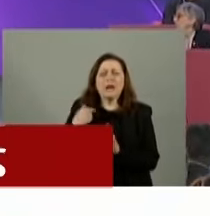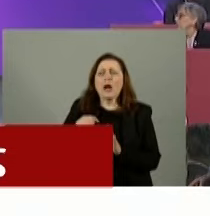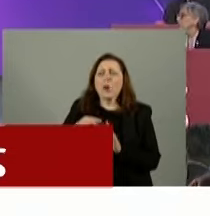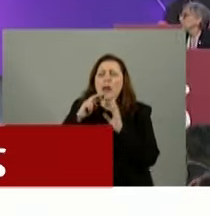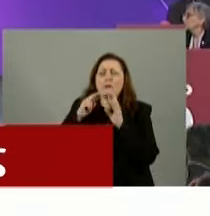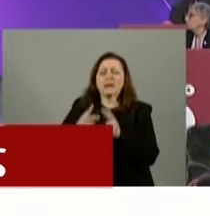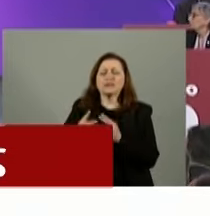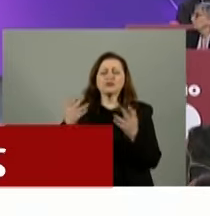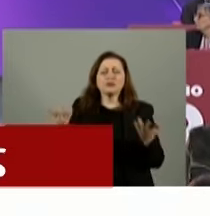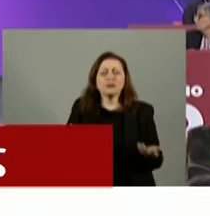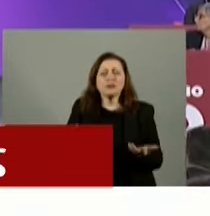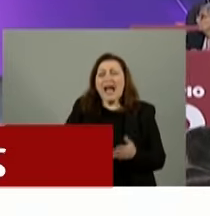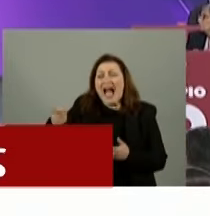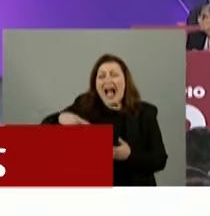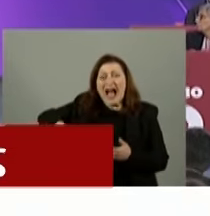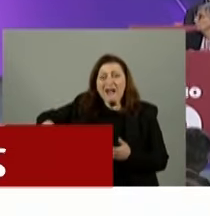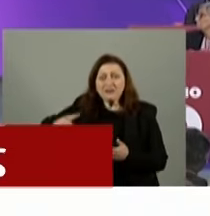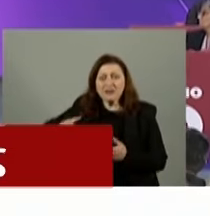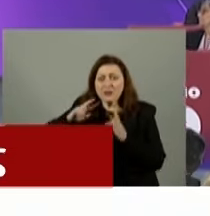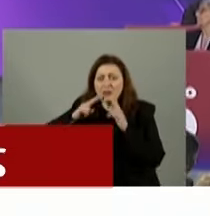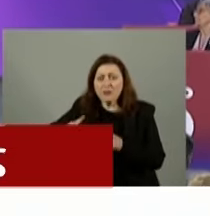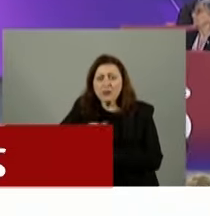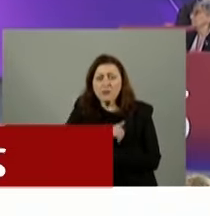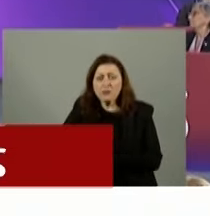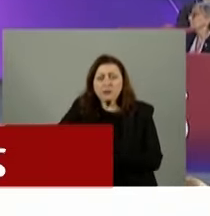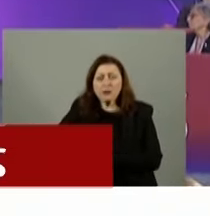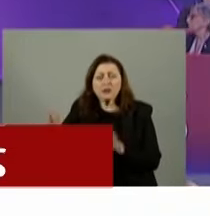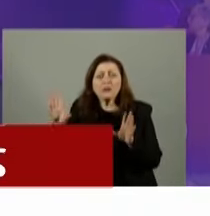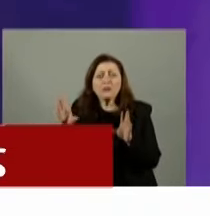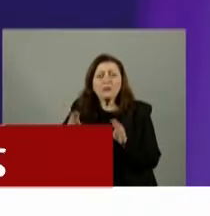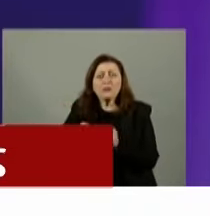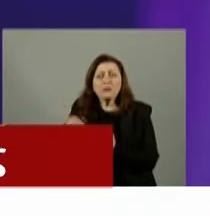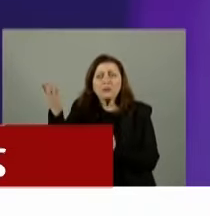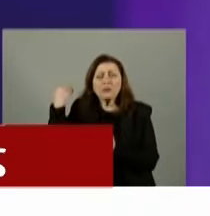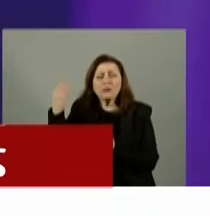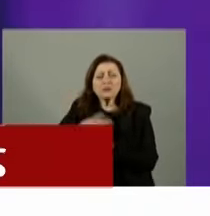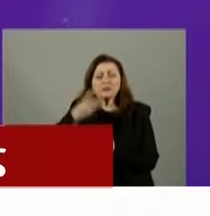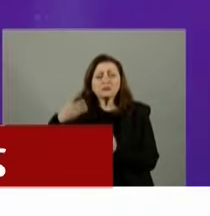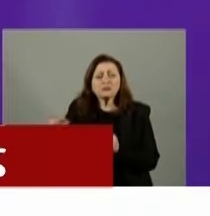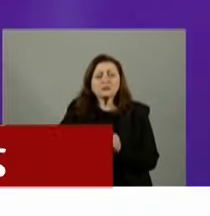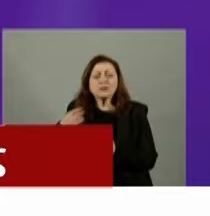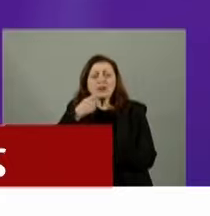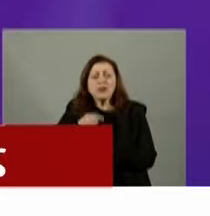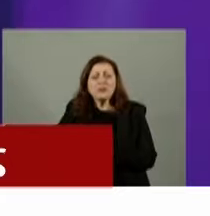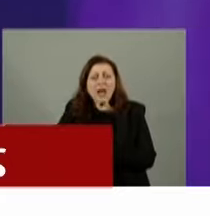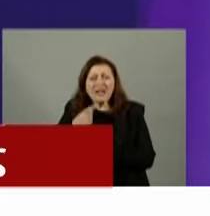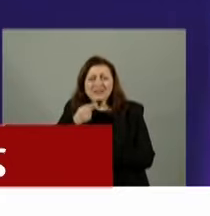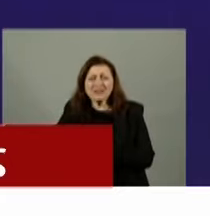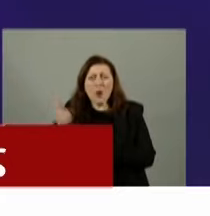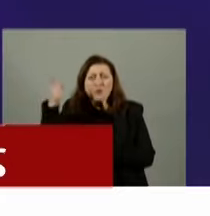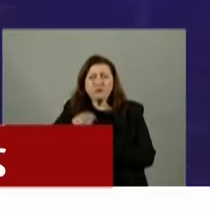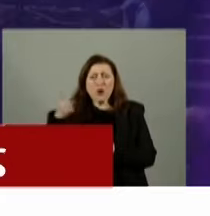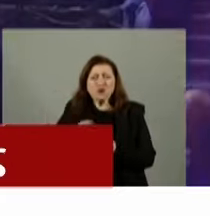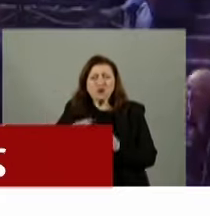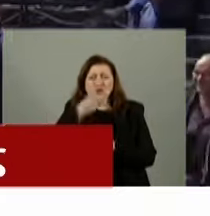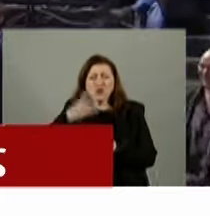στον κύριο Μητσοτάκη και πάνε προς τα αριστερά. Προφανώς θεωρούν ότι εκεί είναι πια ο ζωτικός πολιτικός χώρος για να δυναμώσουν. Τώρα, το πώς θα